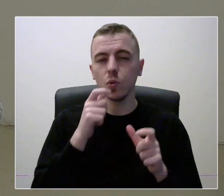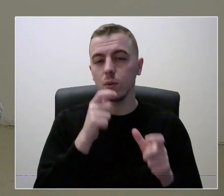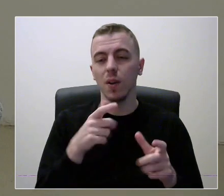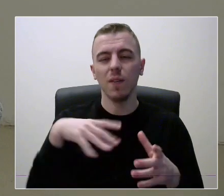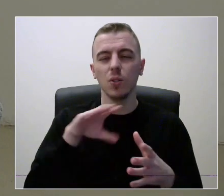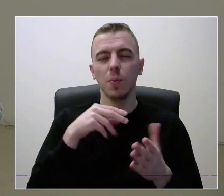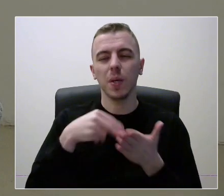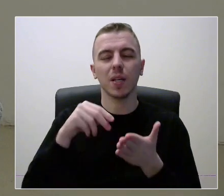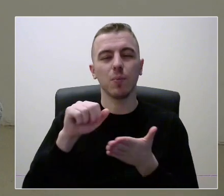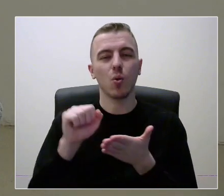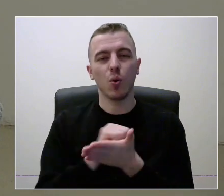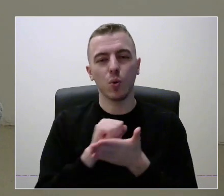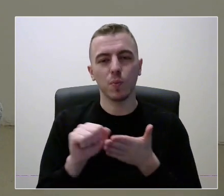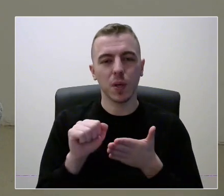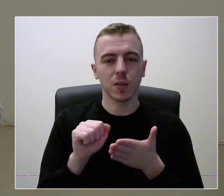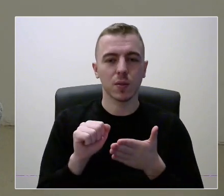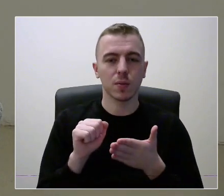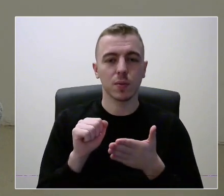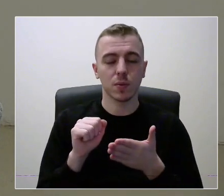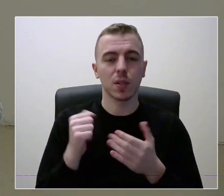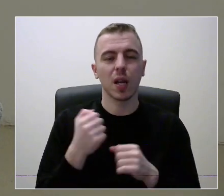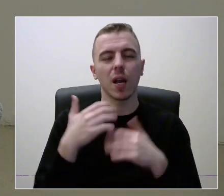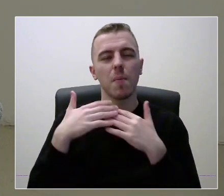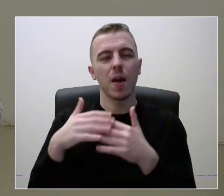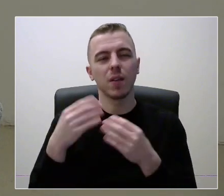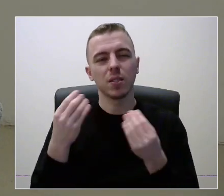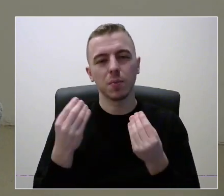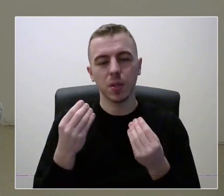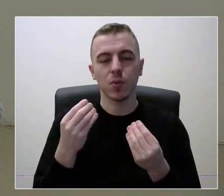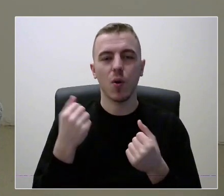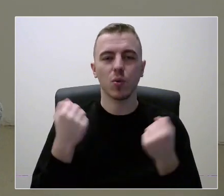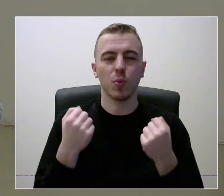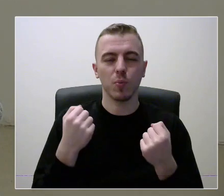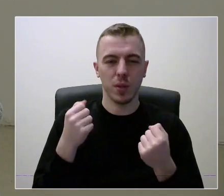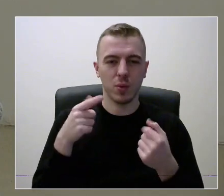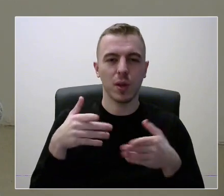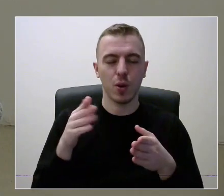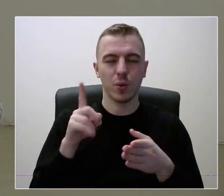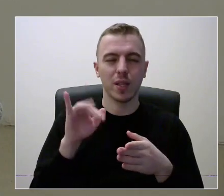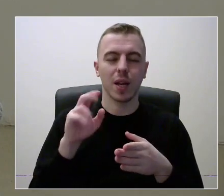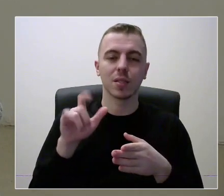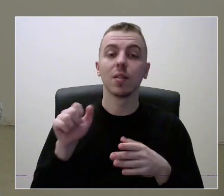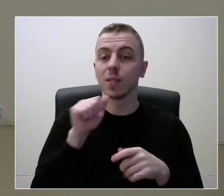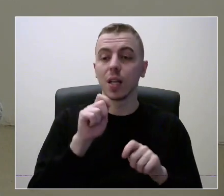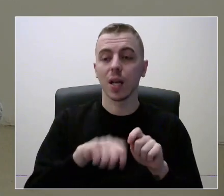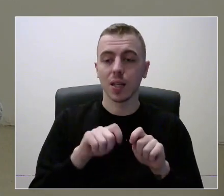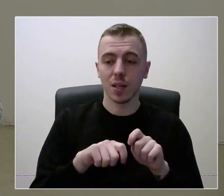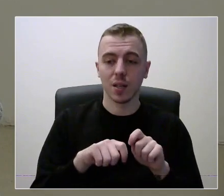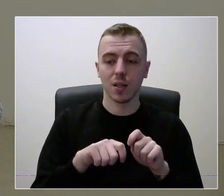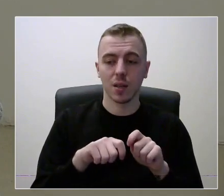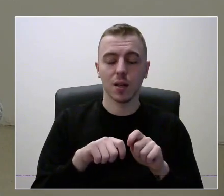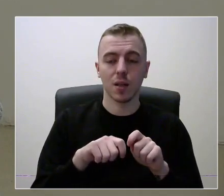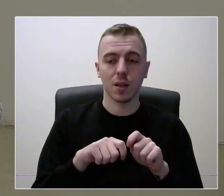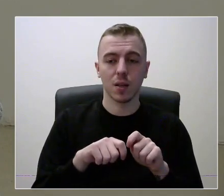kai, reiškia, kai reikia pervesti pinigus, automobilio kelių direkcija tikrina visus į pirkimo ir sutarčių. Bet,